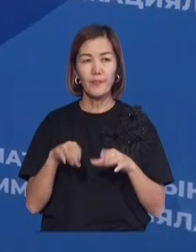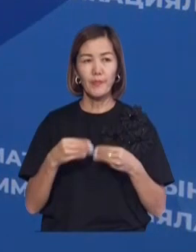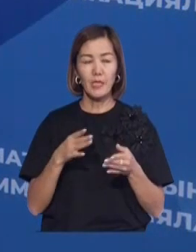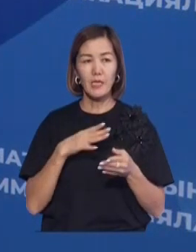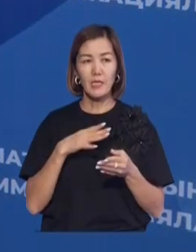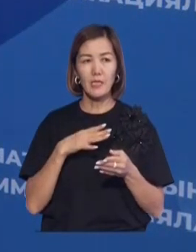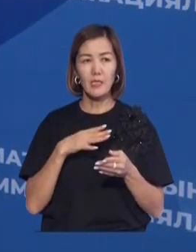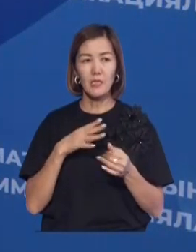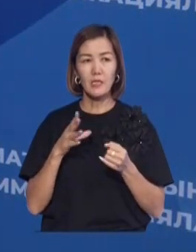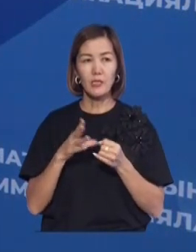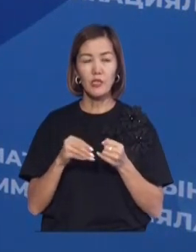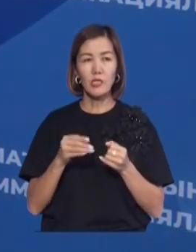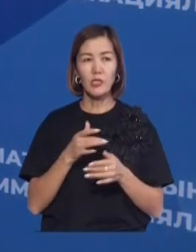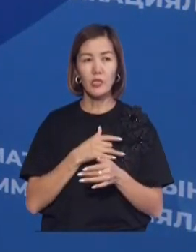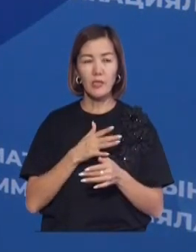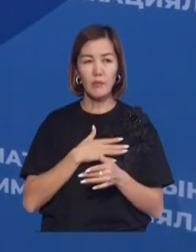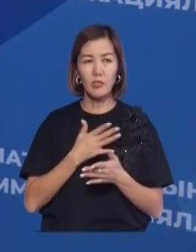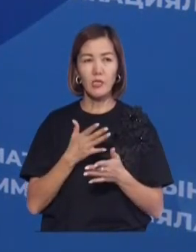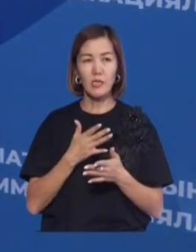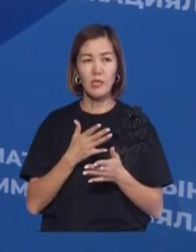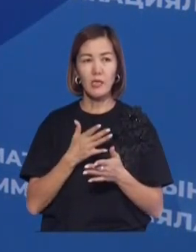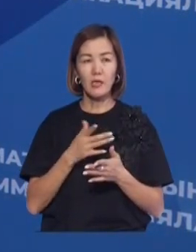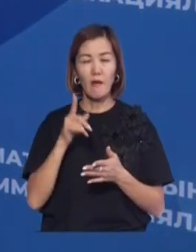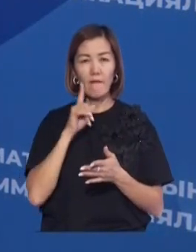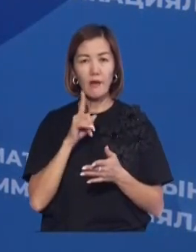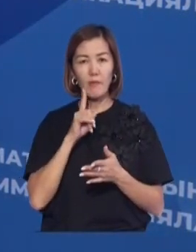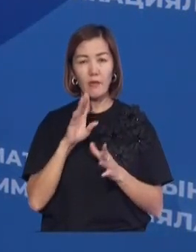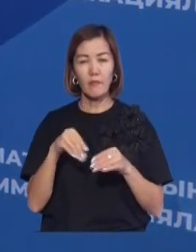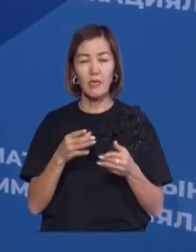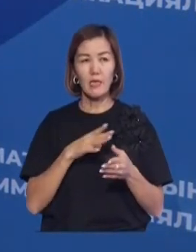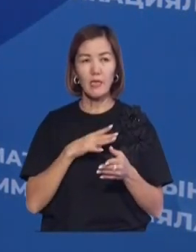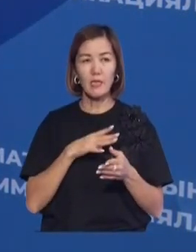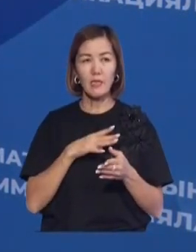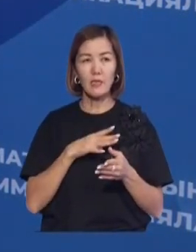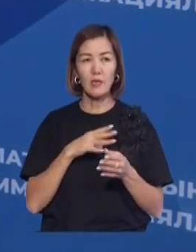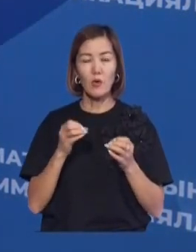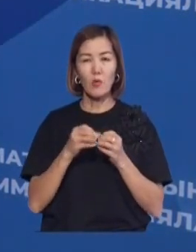ол жер жеке меншікке берілмейді, ол временно земельный пользователь арендаға беріледі. 10 жылдан бастап.